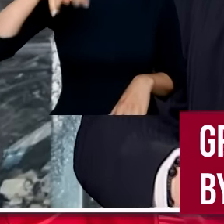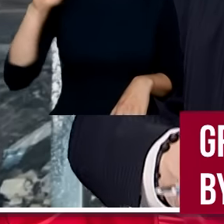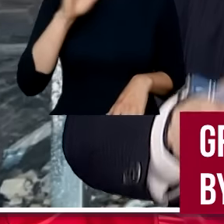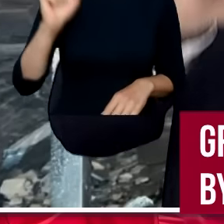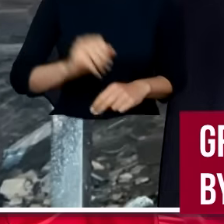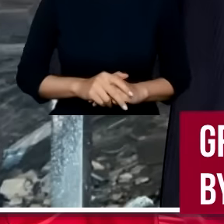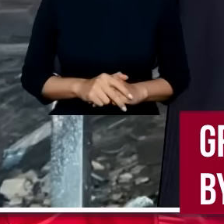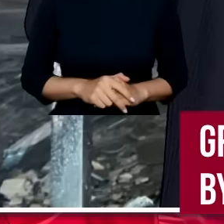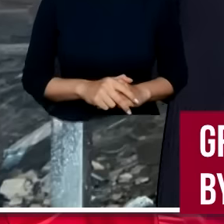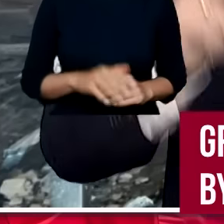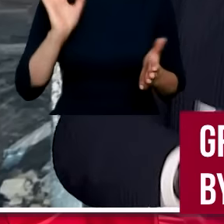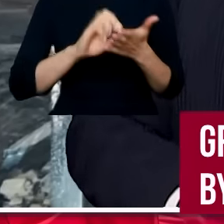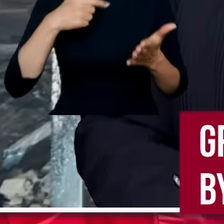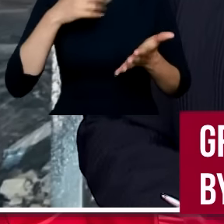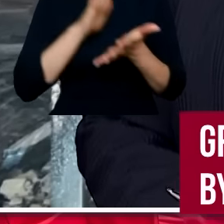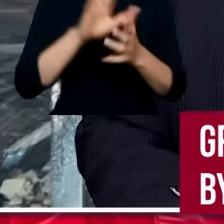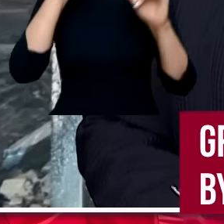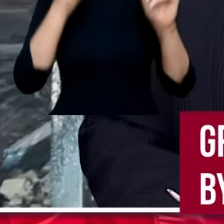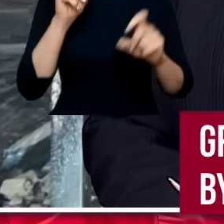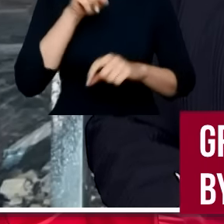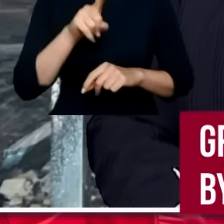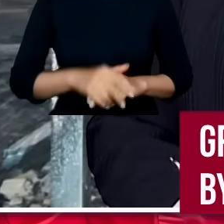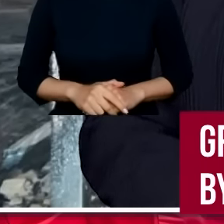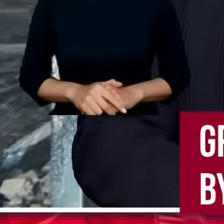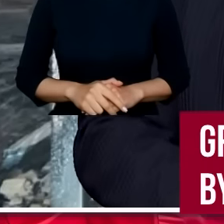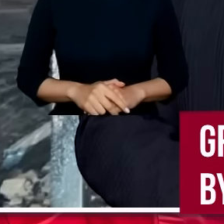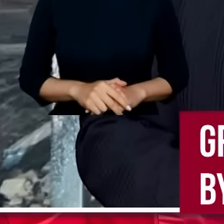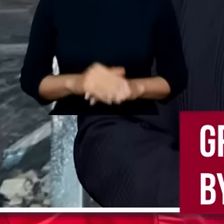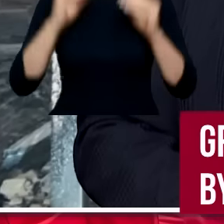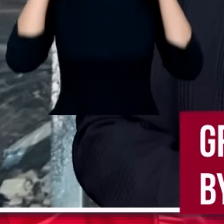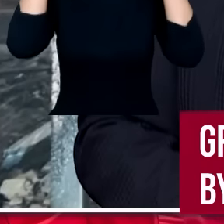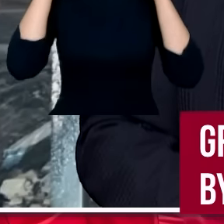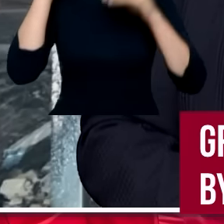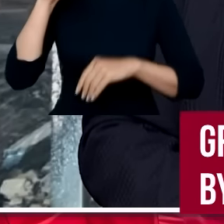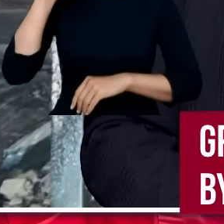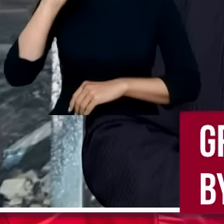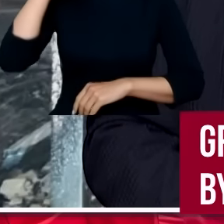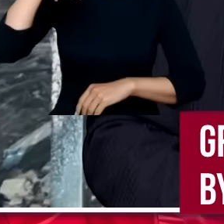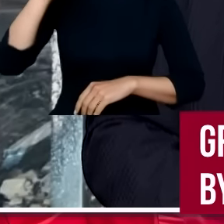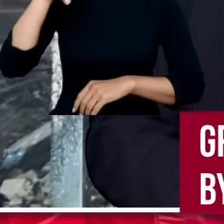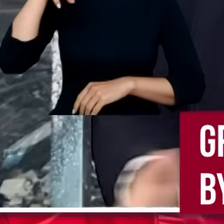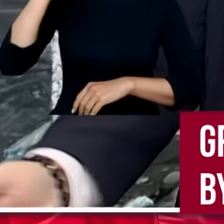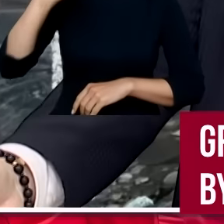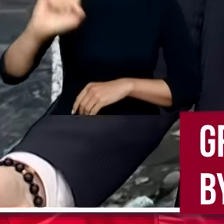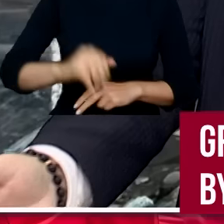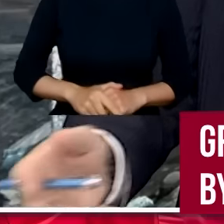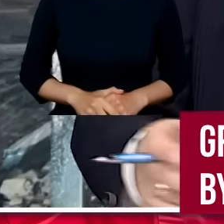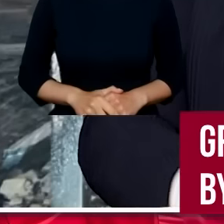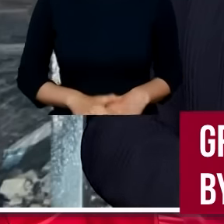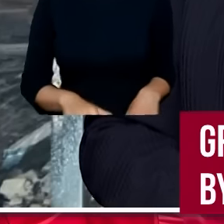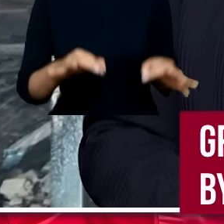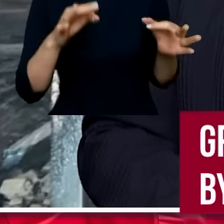akurat ja opublikowałem zdjęcie w czapeczkach z krążownika Aurora No dzisiaj jest